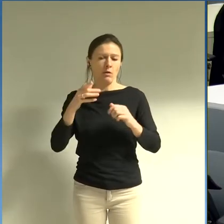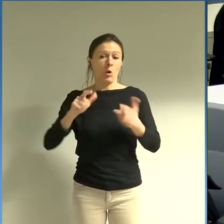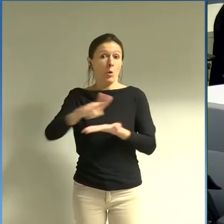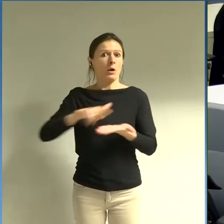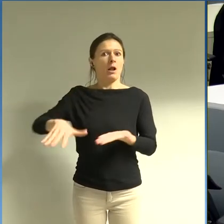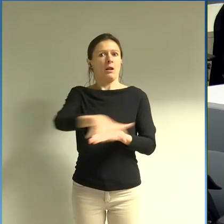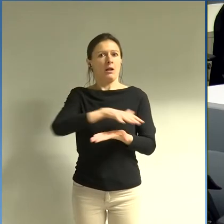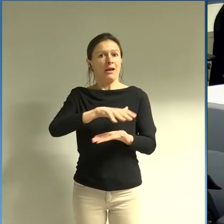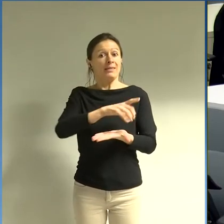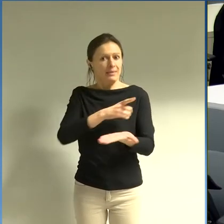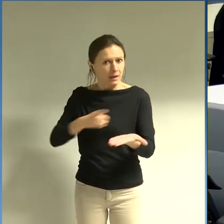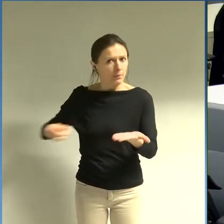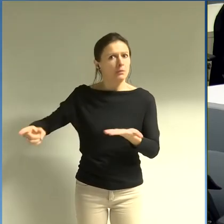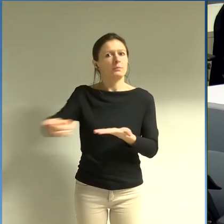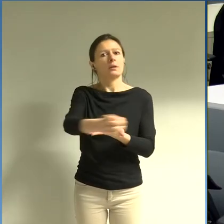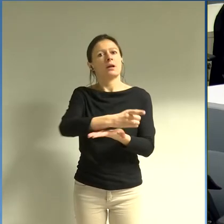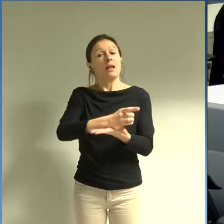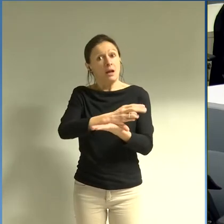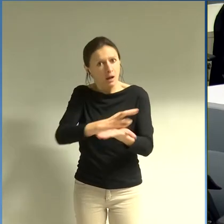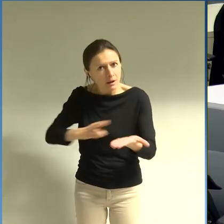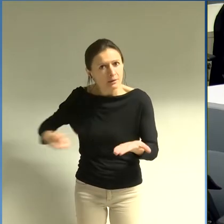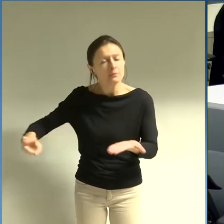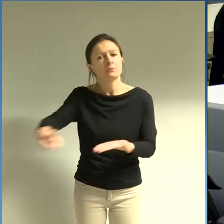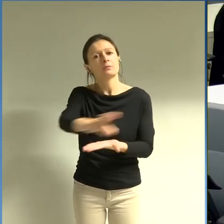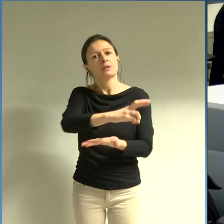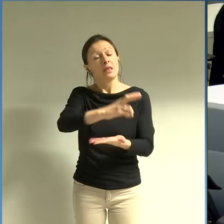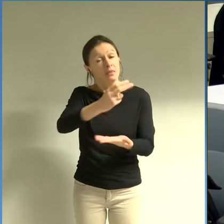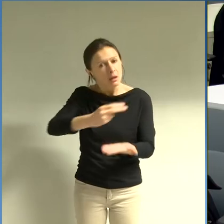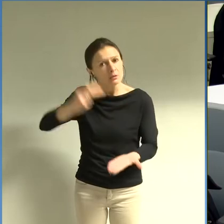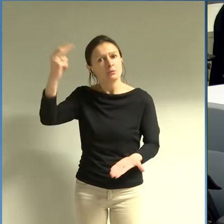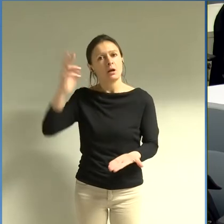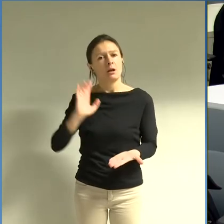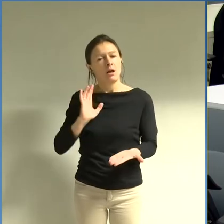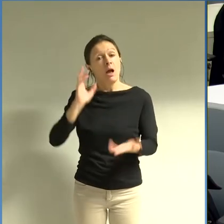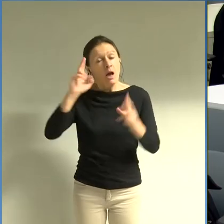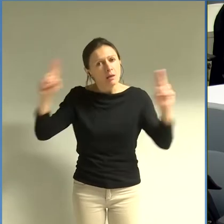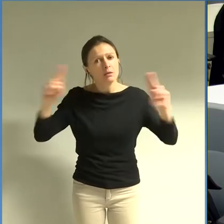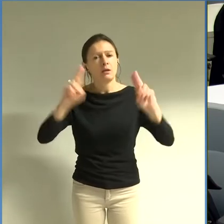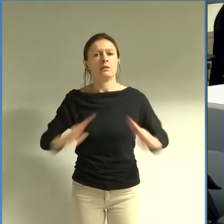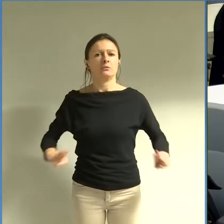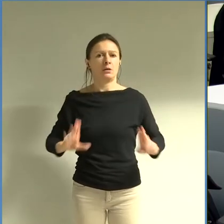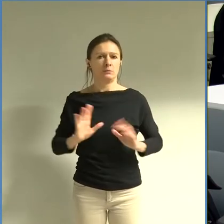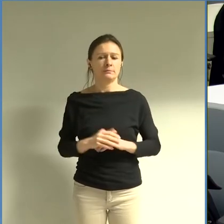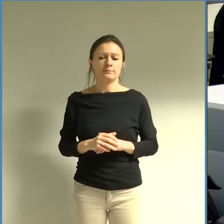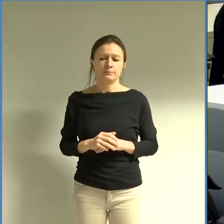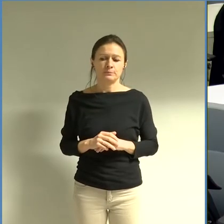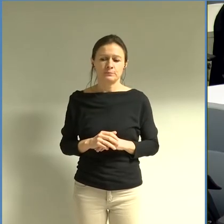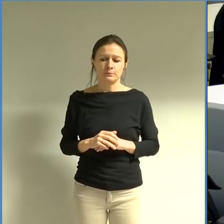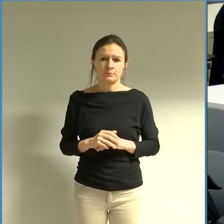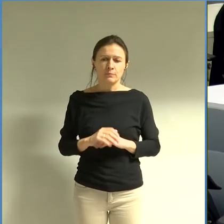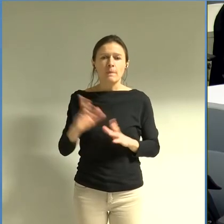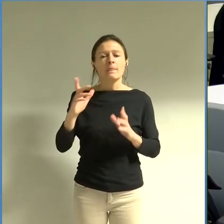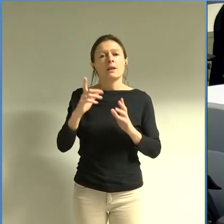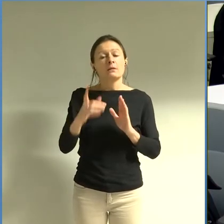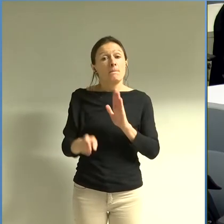départementale régionale ationale internationale son principe